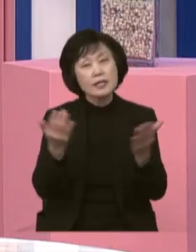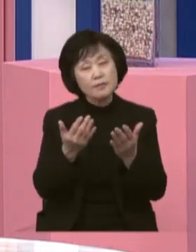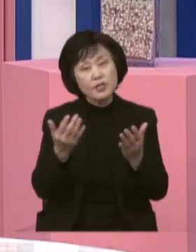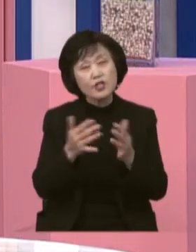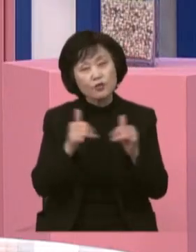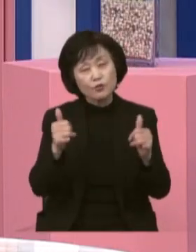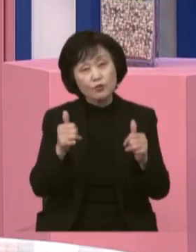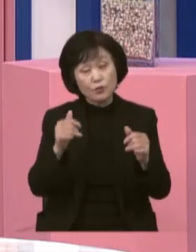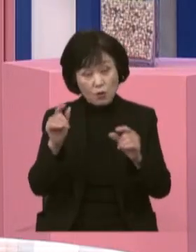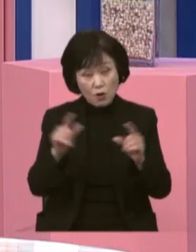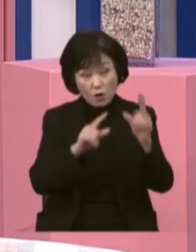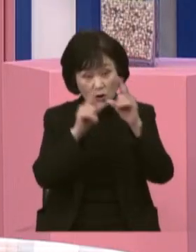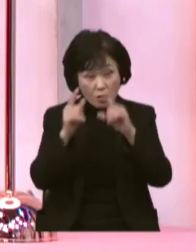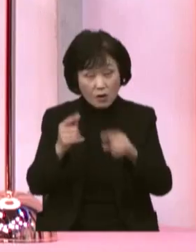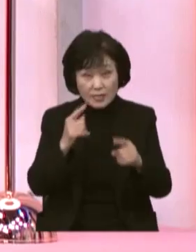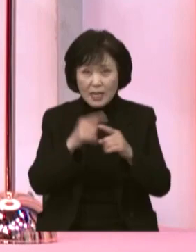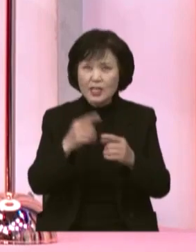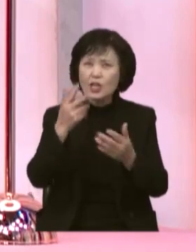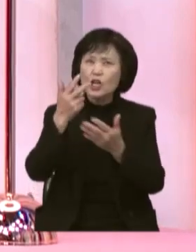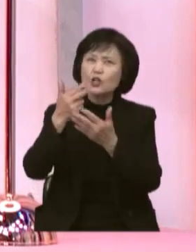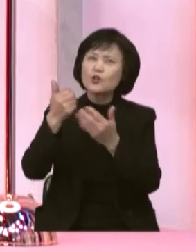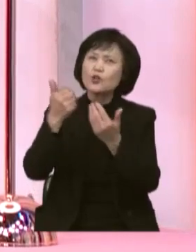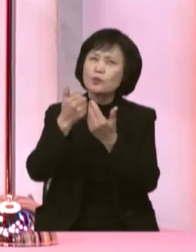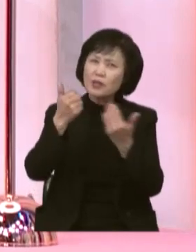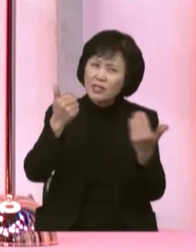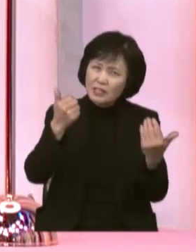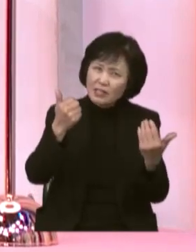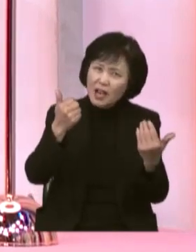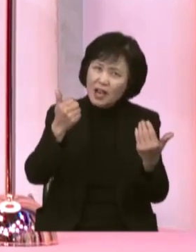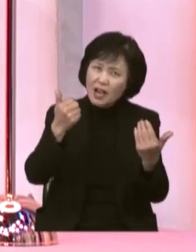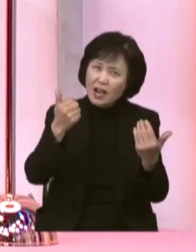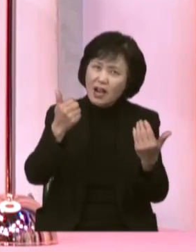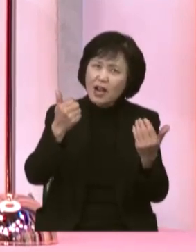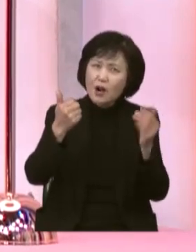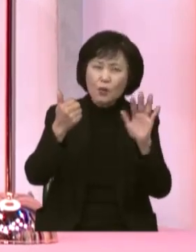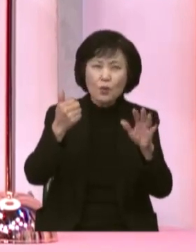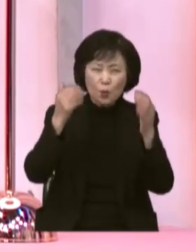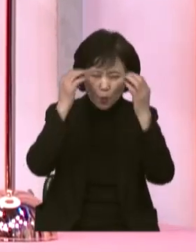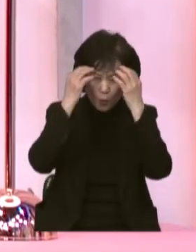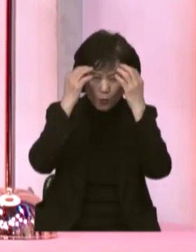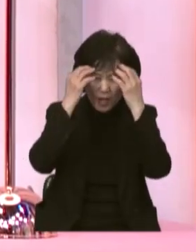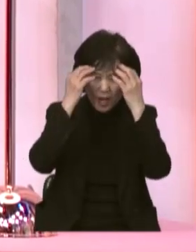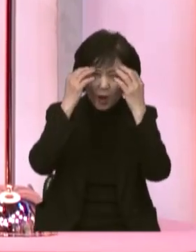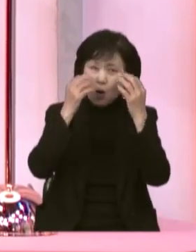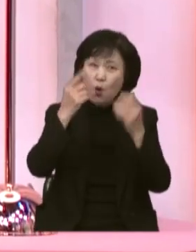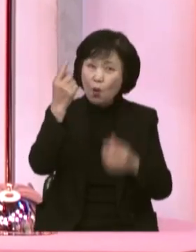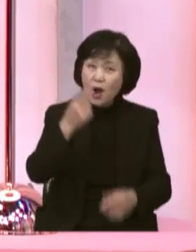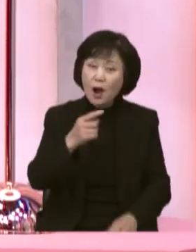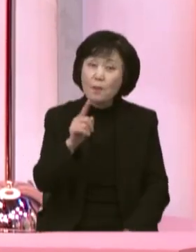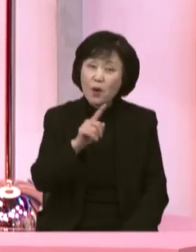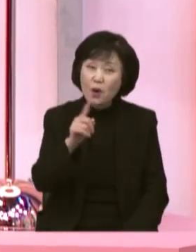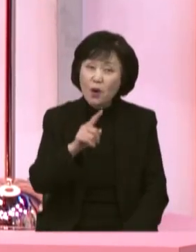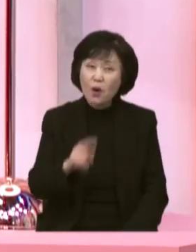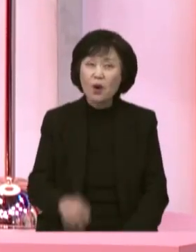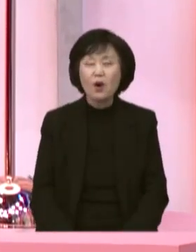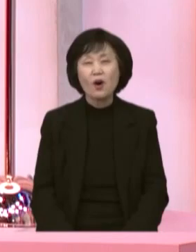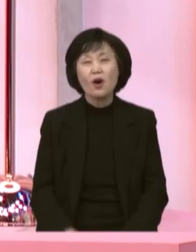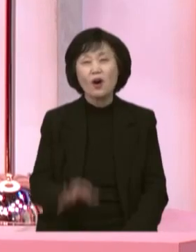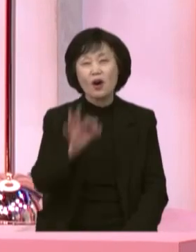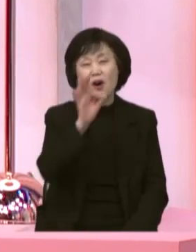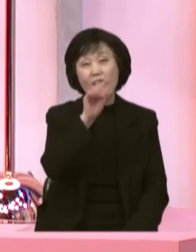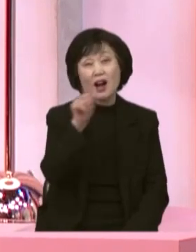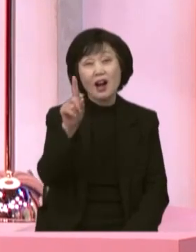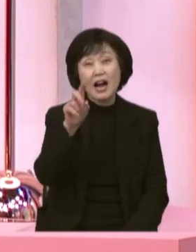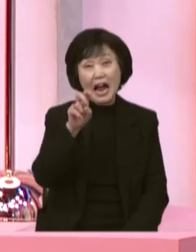병원에서 이제 이렇게 풍선만화 이래 그게 있다고 근데 그게